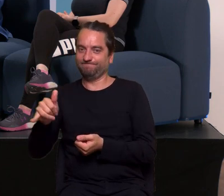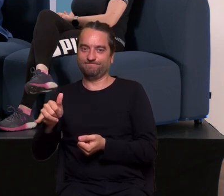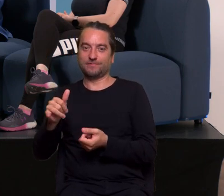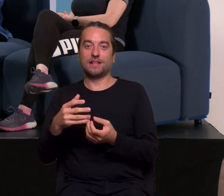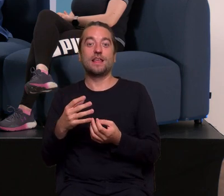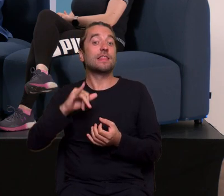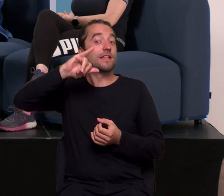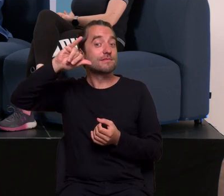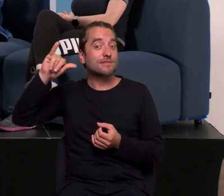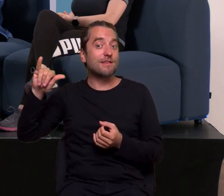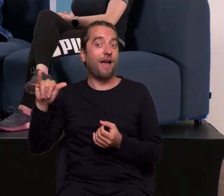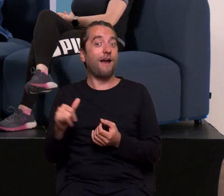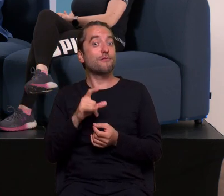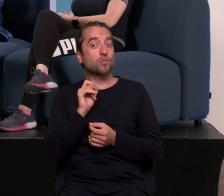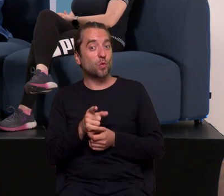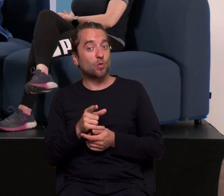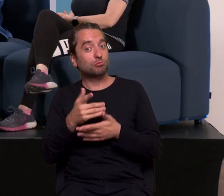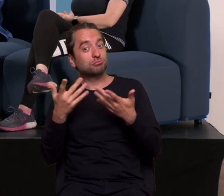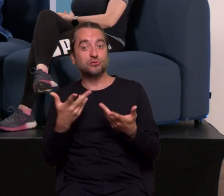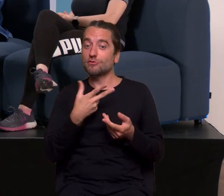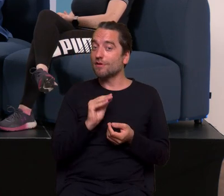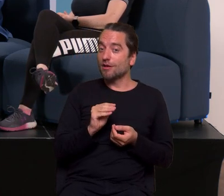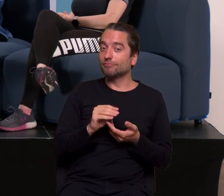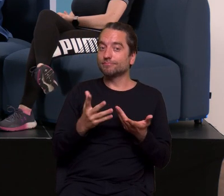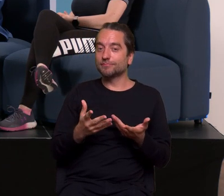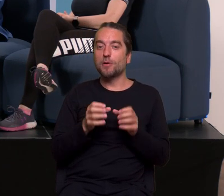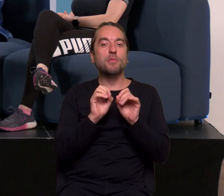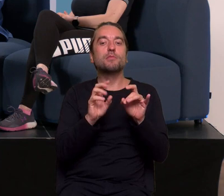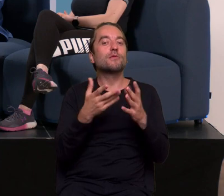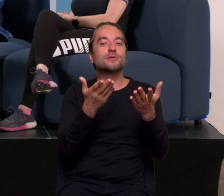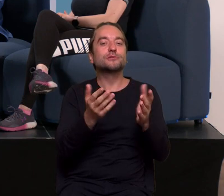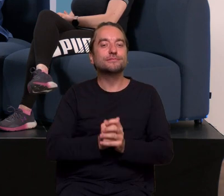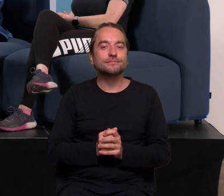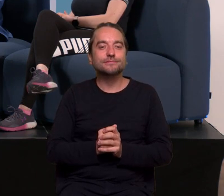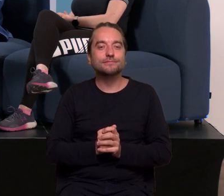Wieczne czy nie? Panie profesorze, jak to z nimi